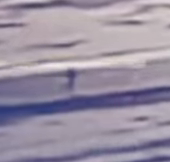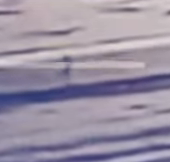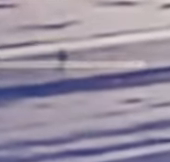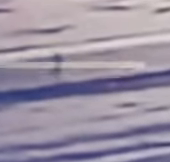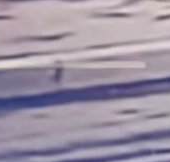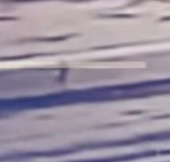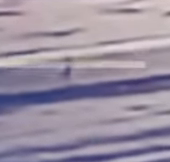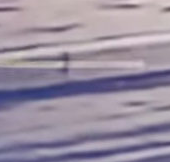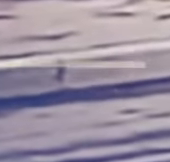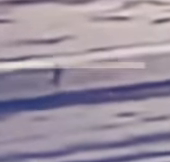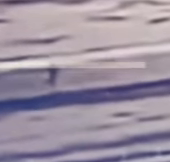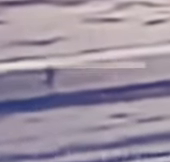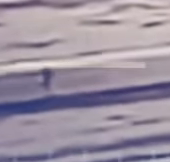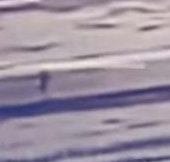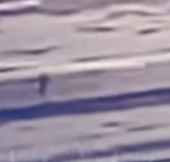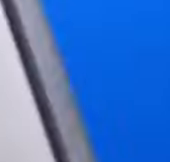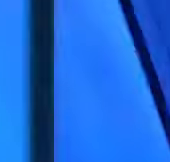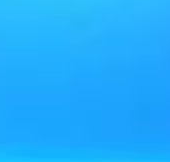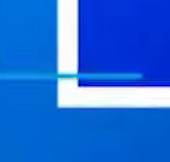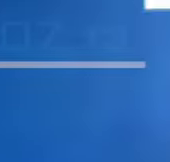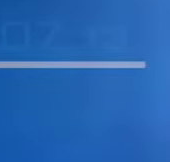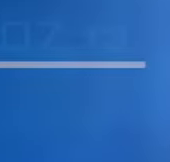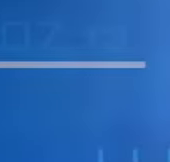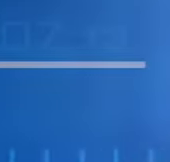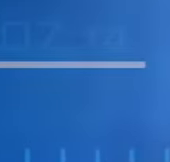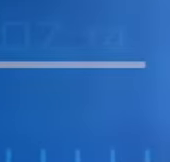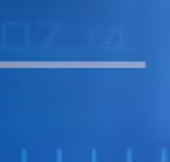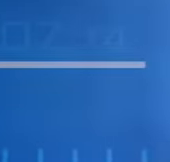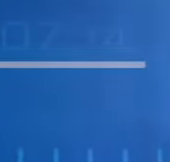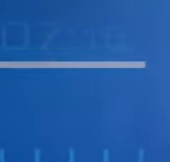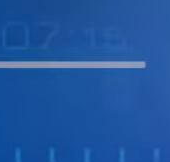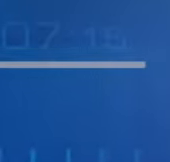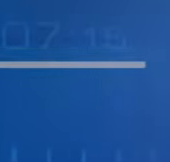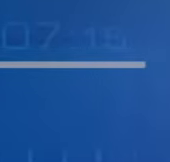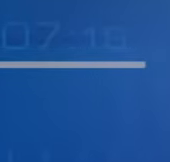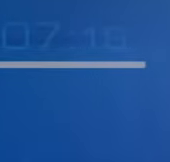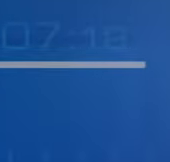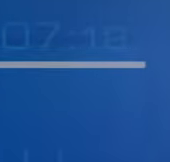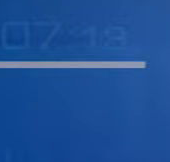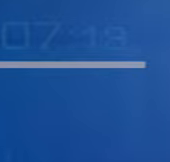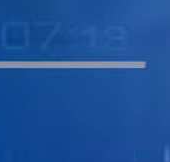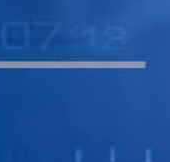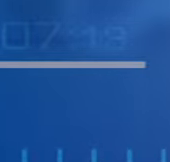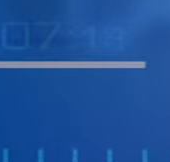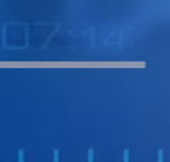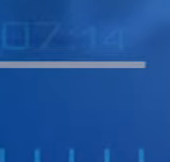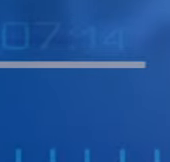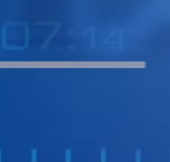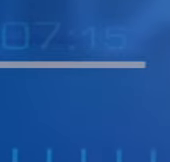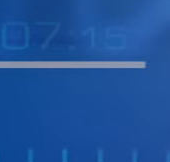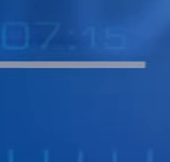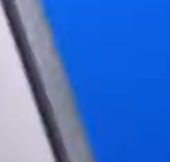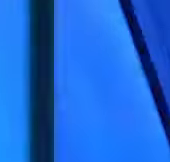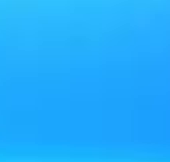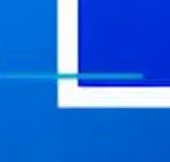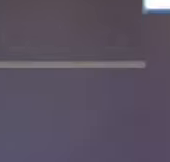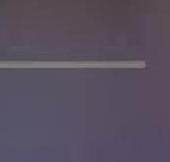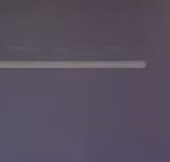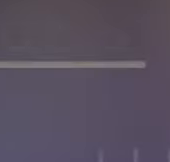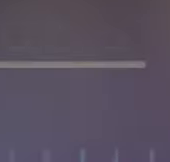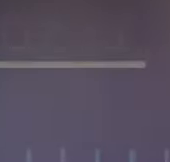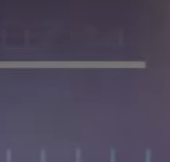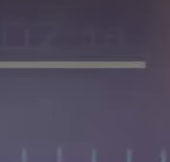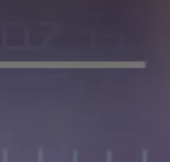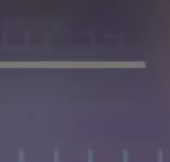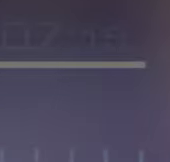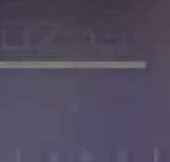nagtanim umano ng bomba, arestado. Bago ang kanyang world tour, Suga ng BTS, maglalabas na album. At